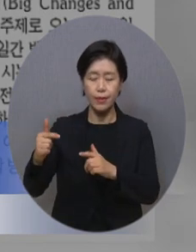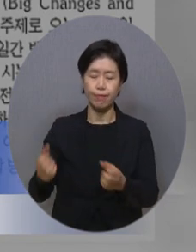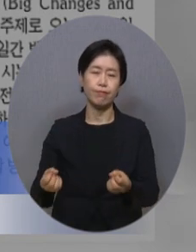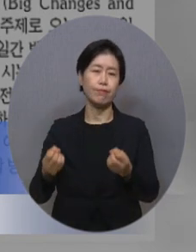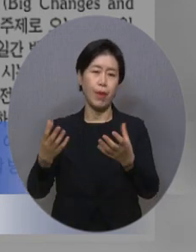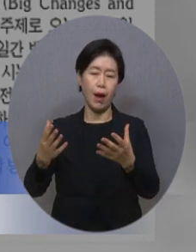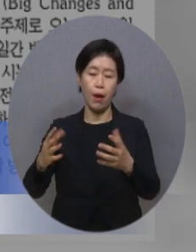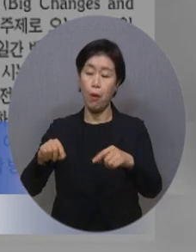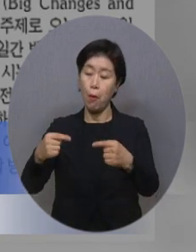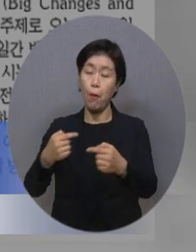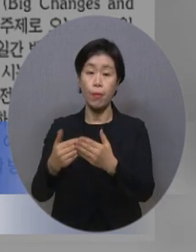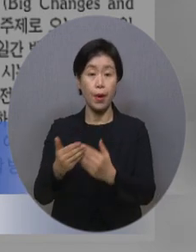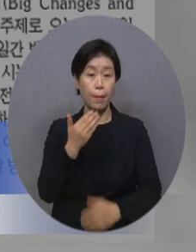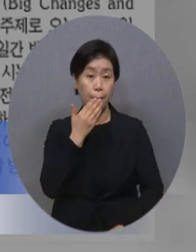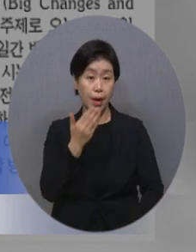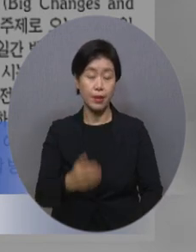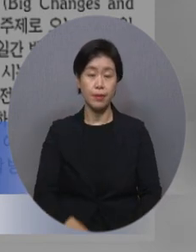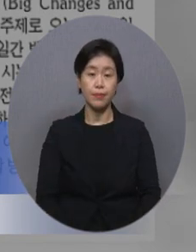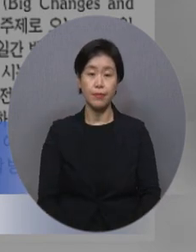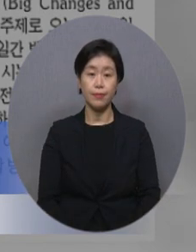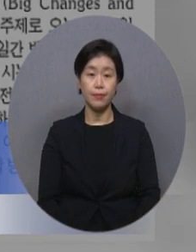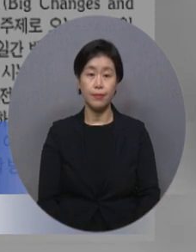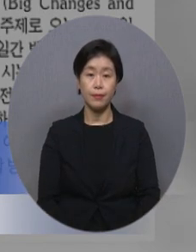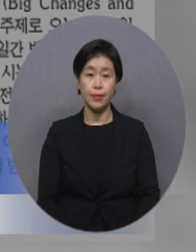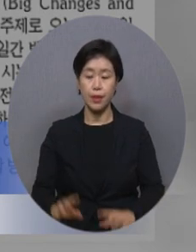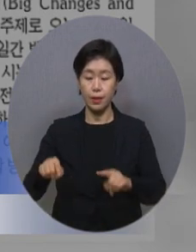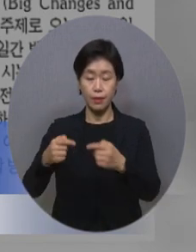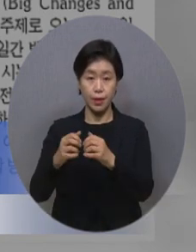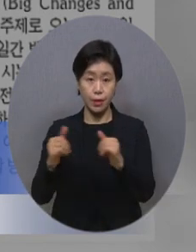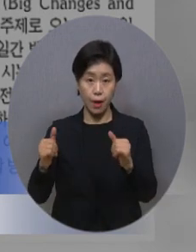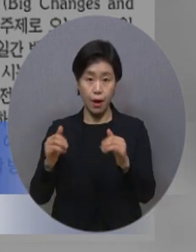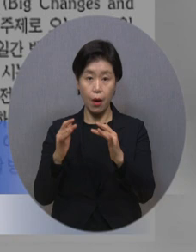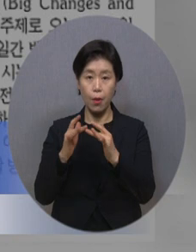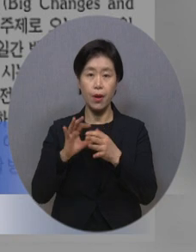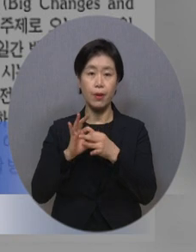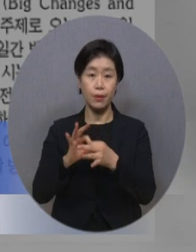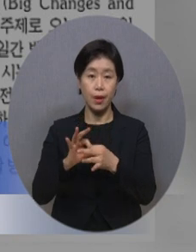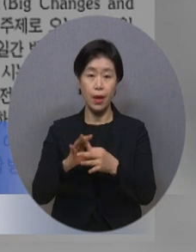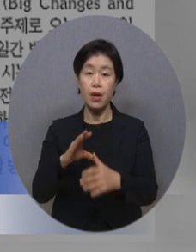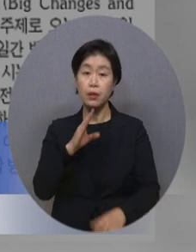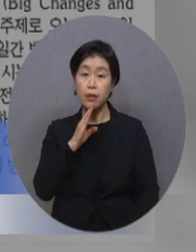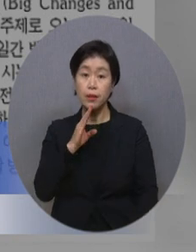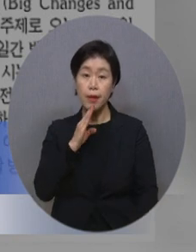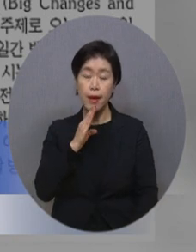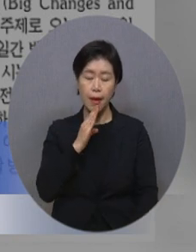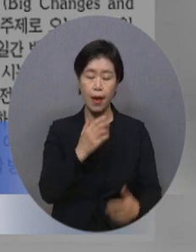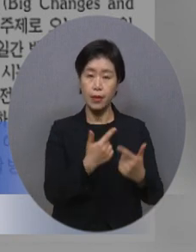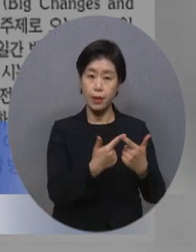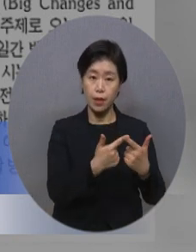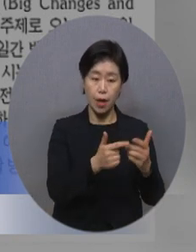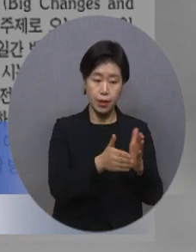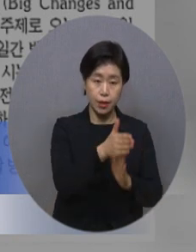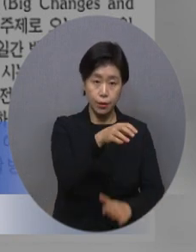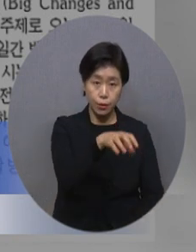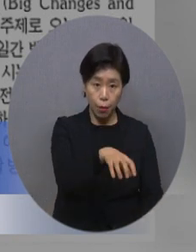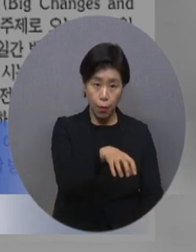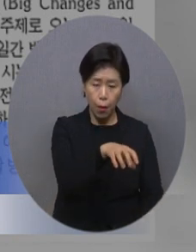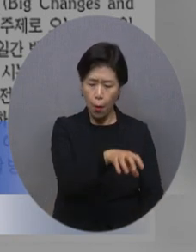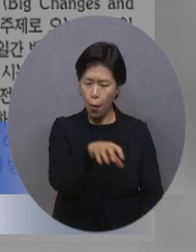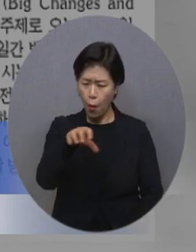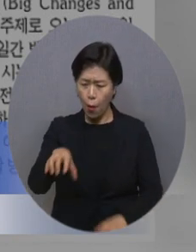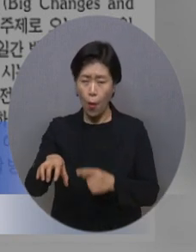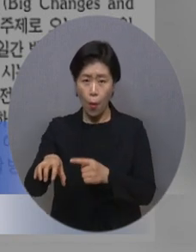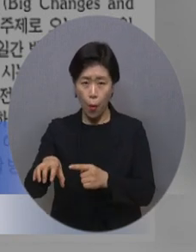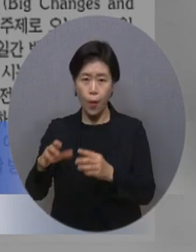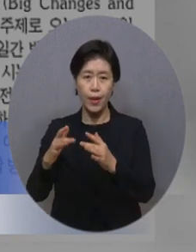행사를 체험할 수 있다고 말했습니다 참여자는 온라인을 통해 실제 행사 장소인 벡스코를 가상으로 구현한